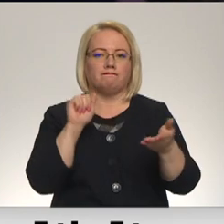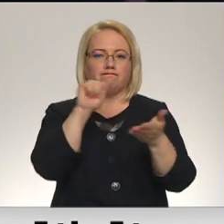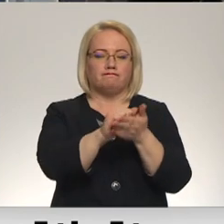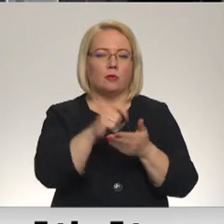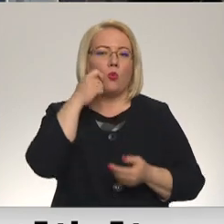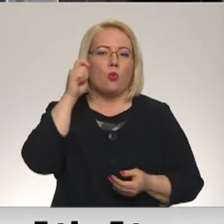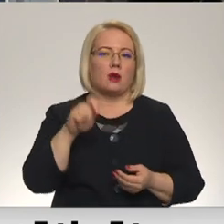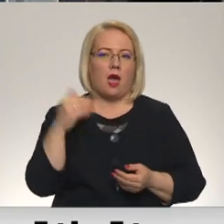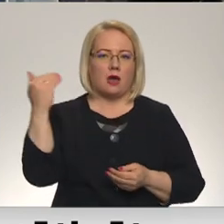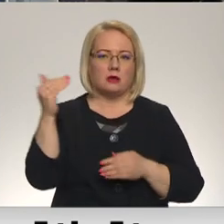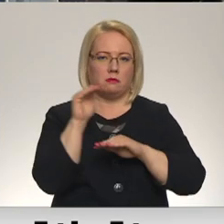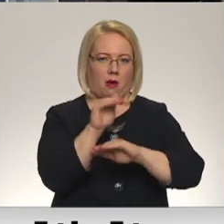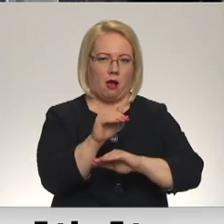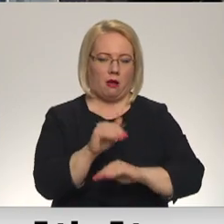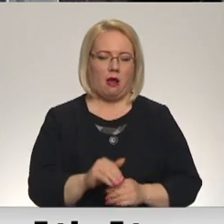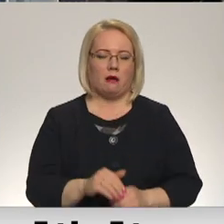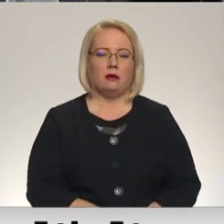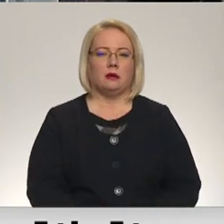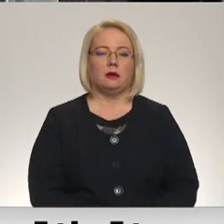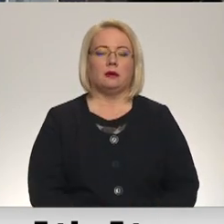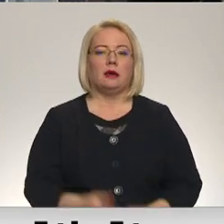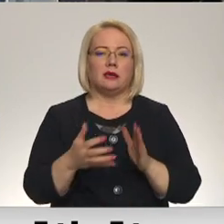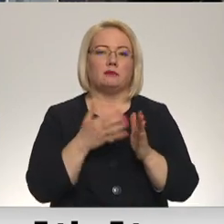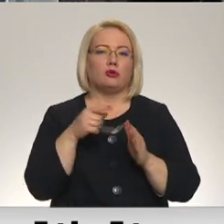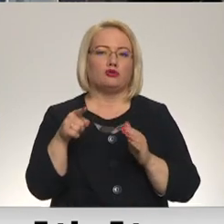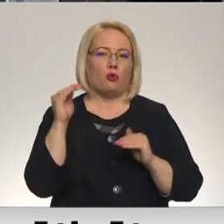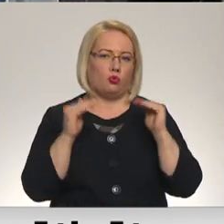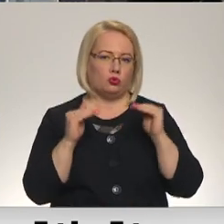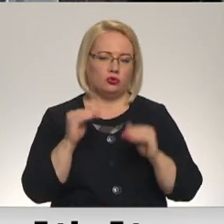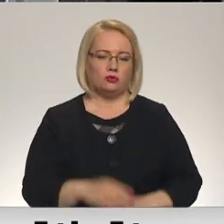banka. Beatrise Jakobsone, Arvis Gailums, Andrejs Mažāns, Latgales reģionālā televīzija.